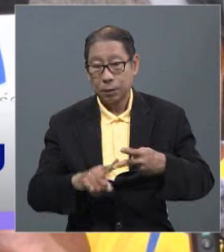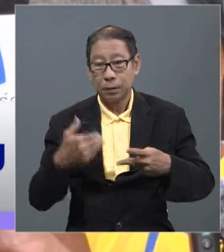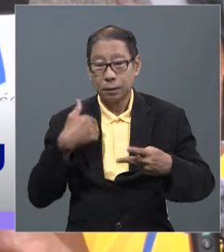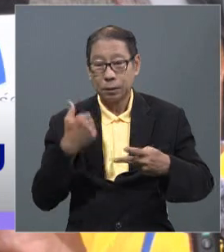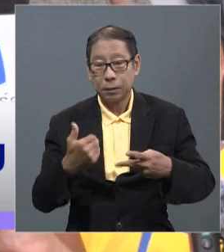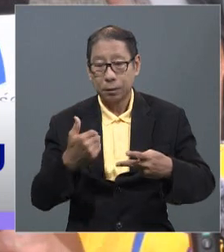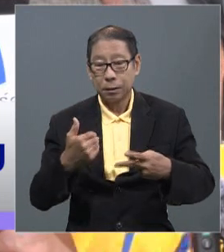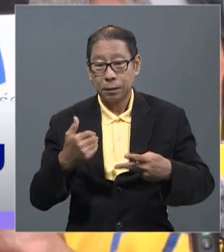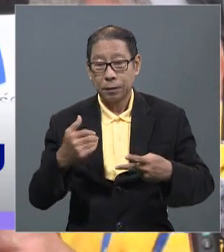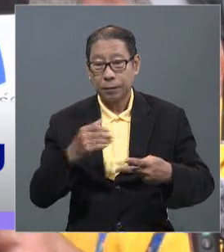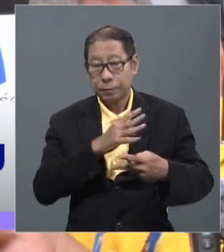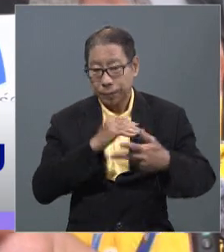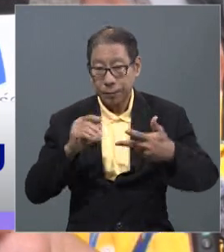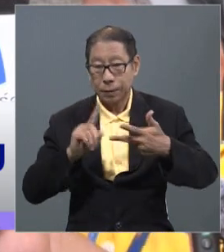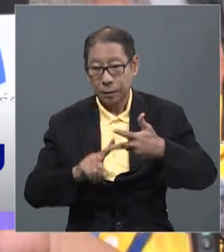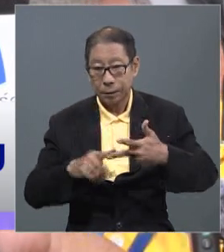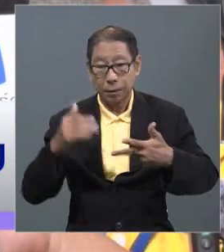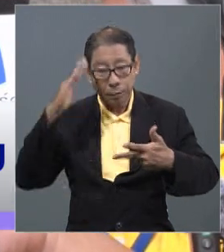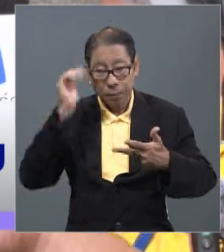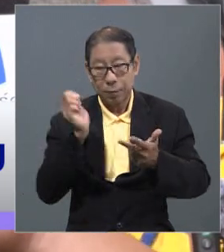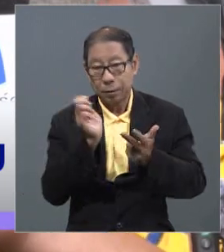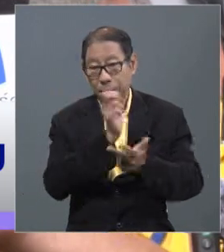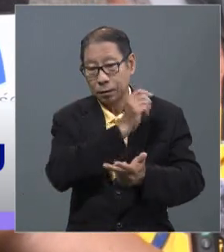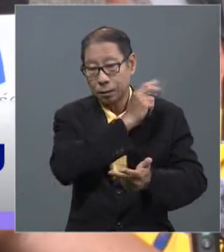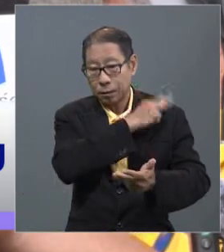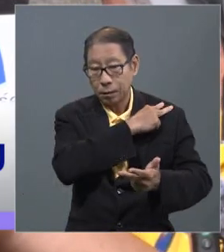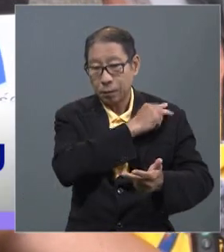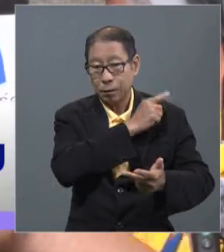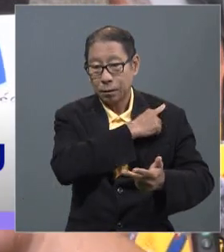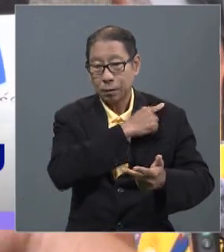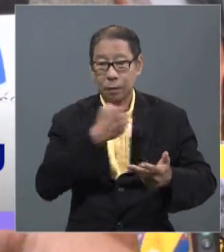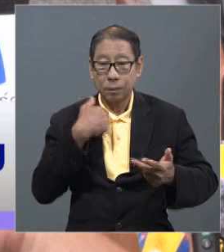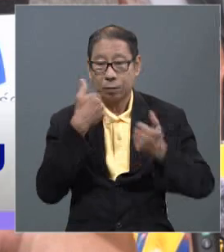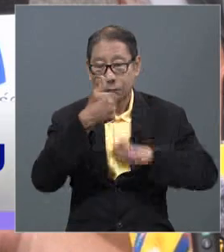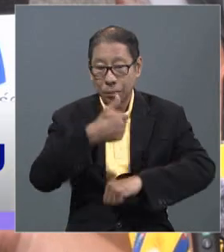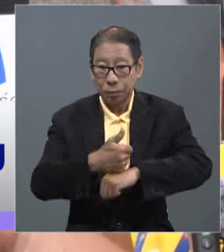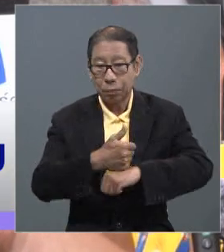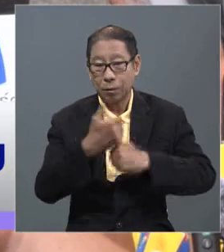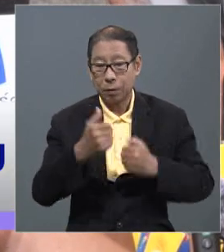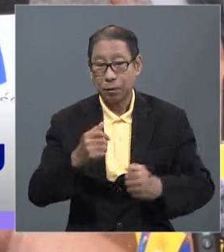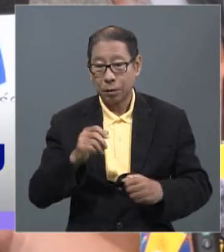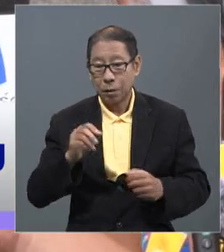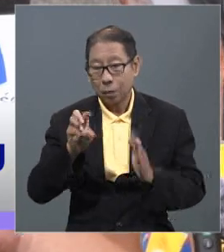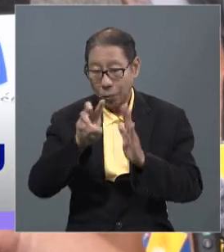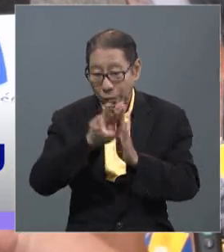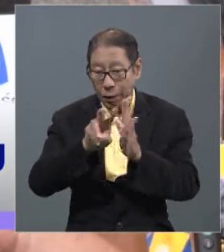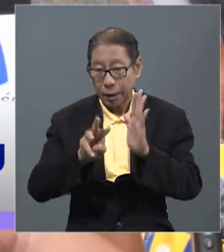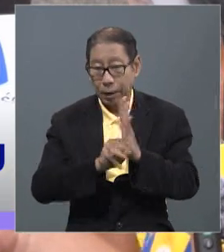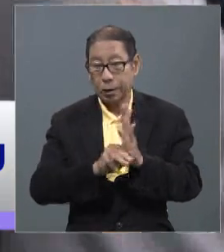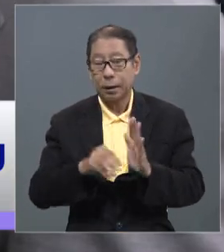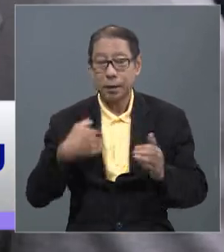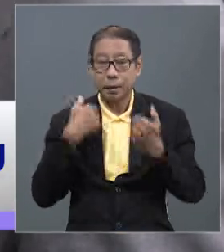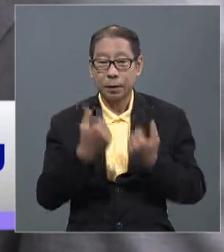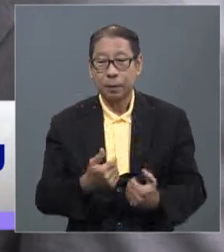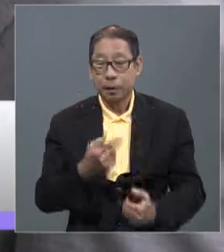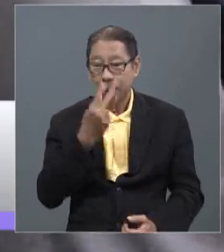และคดีและอีกหนึ่งท่านนะครับก็คือพลตำรวจตรีอภิสันว่าจีนนะครับผู้บังคับการกองวินัยซึ่งได้มีความเห็นให้พลต